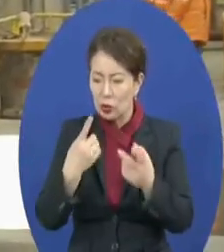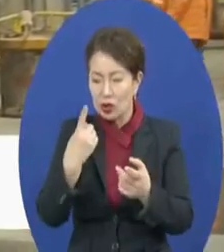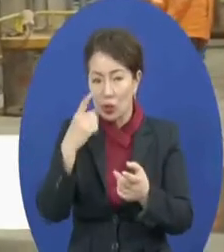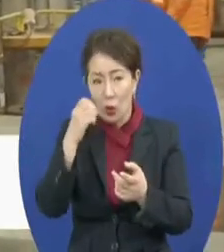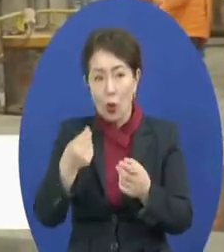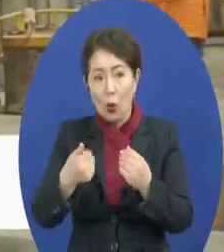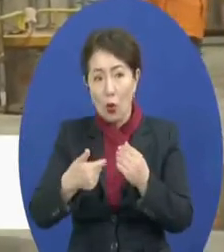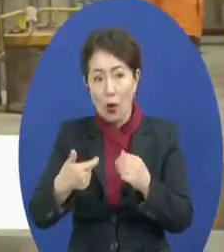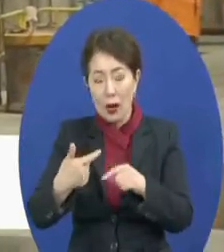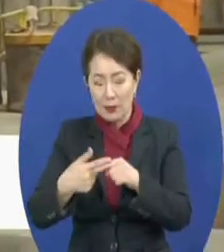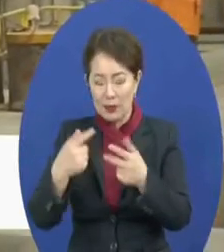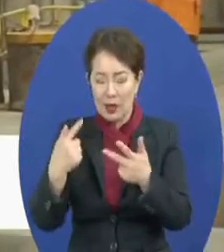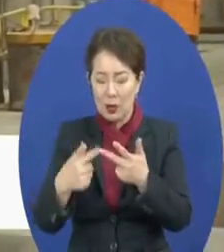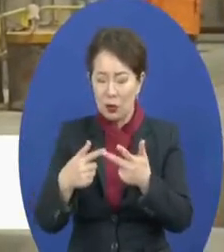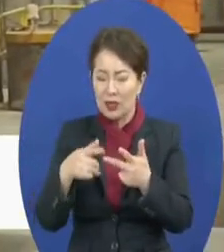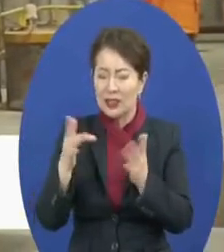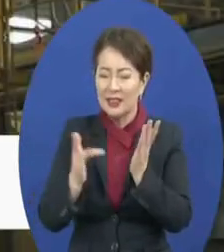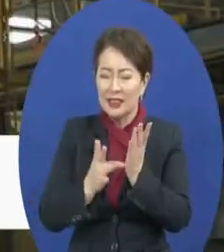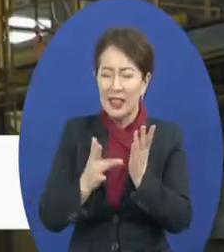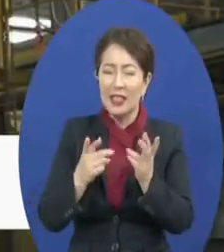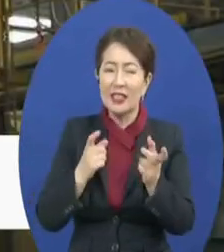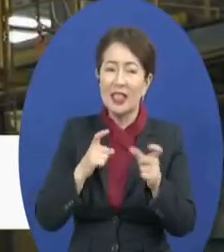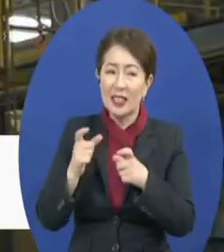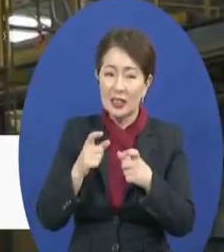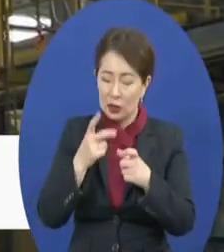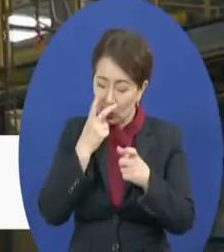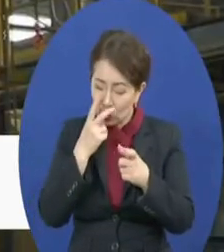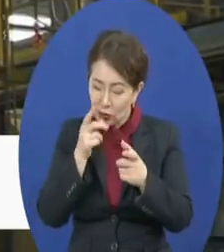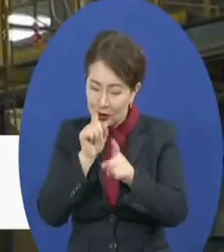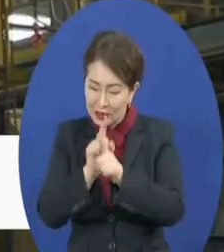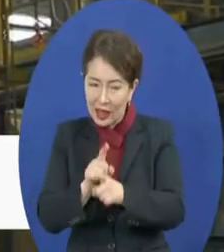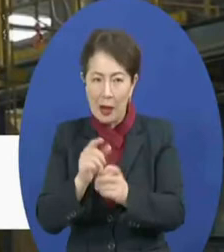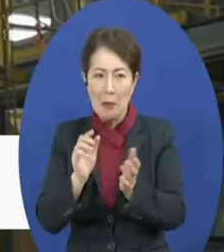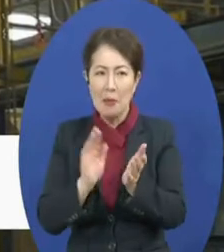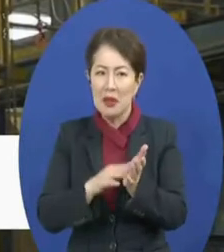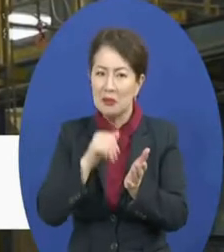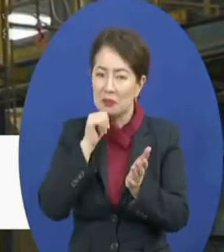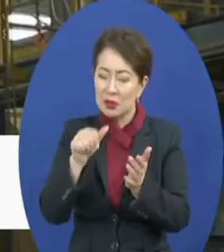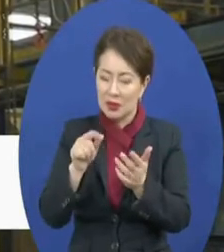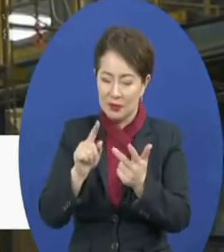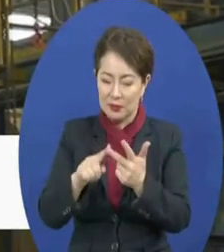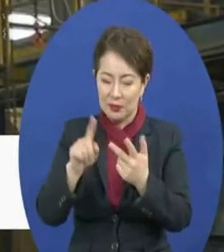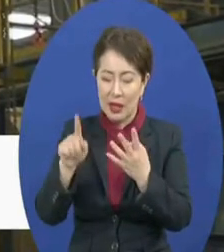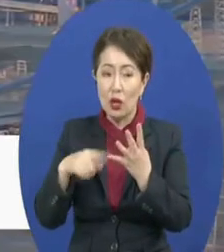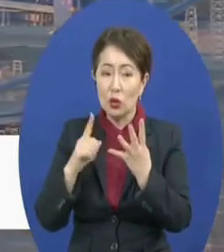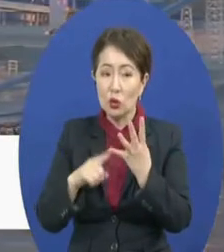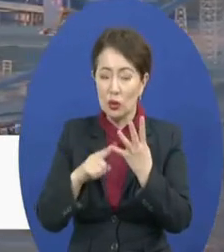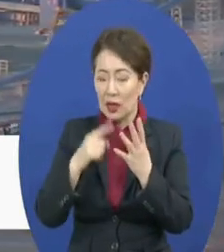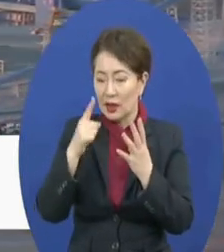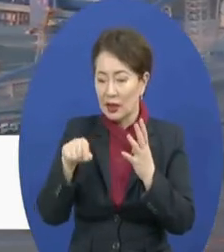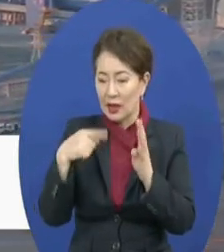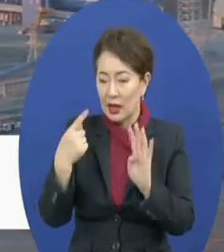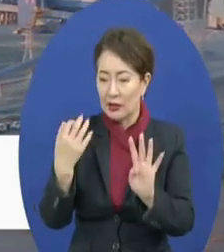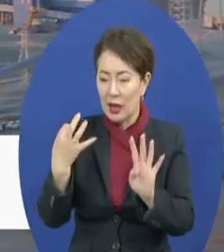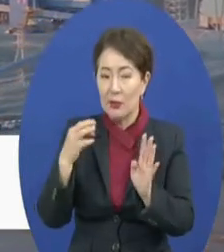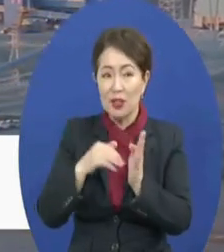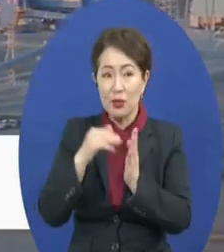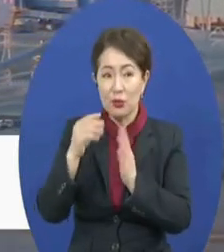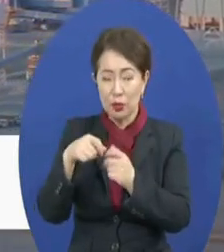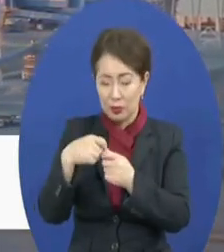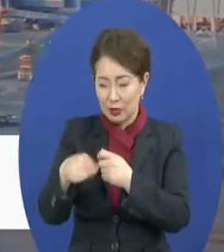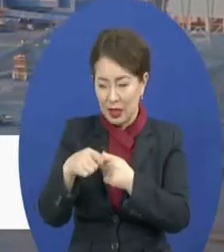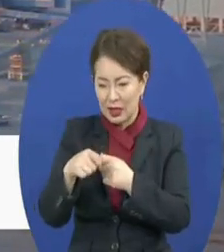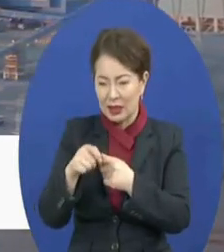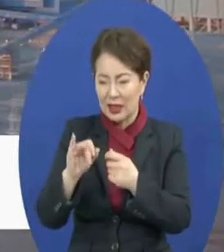хурамжууд, 3-р техник эдийн засгийн үзүүлэлтийг заавал мөрдөх баримт бичиг биш гэж үзсэн заалт, 4-р 1.8 тэрбум Америк долларын